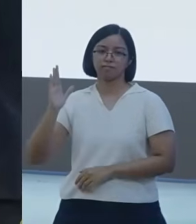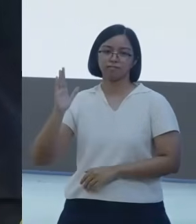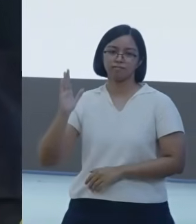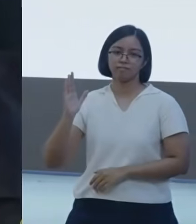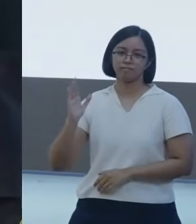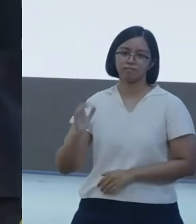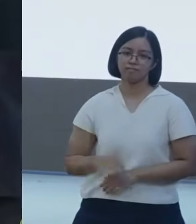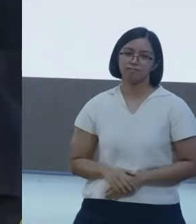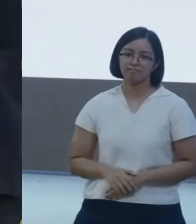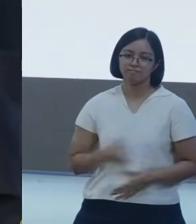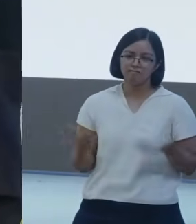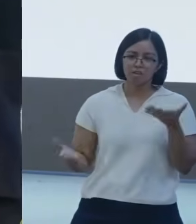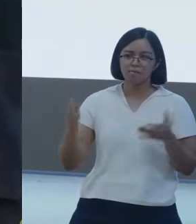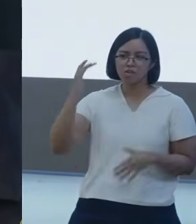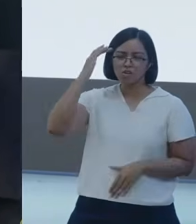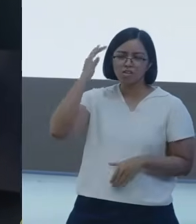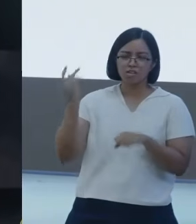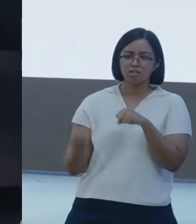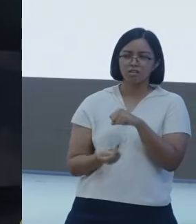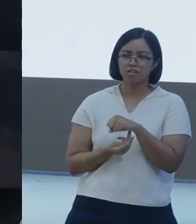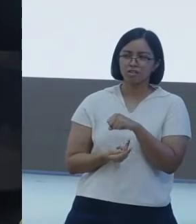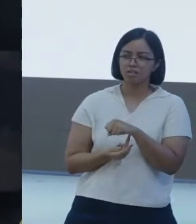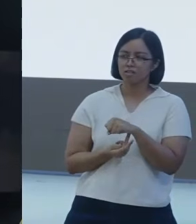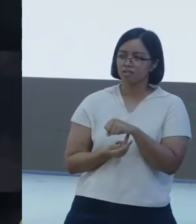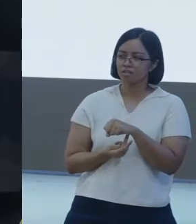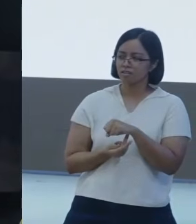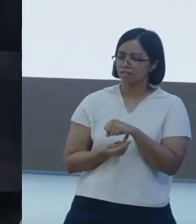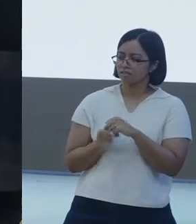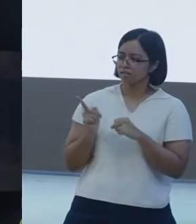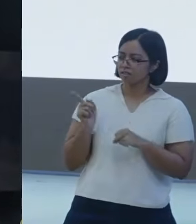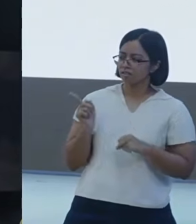Siguro isipin nyo, si Paul yun.